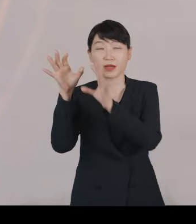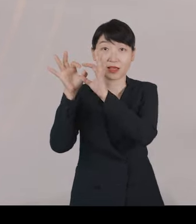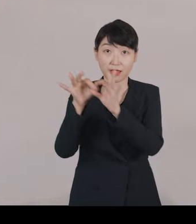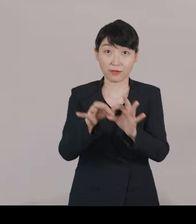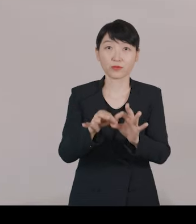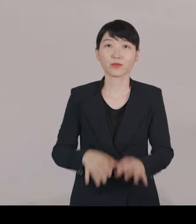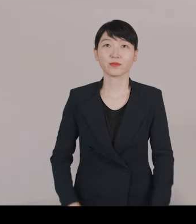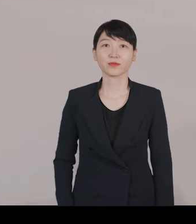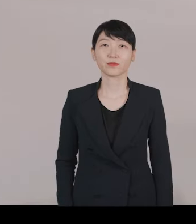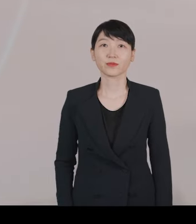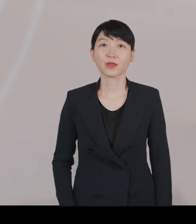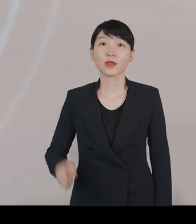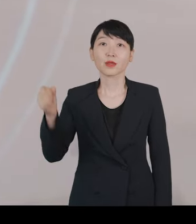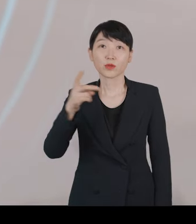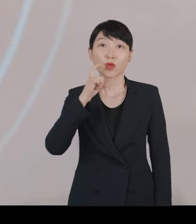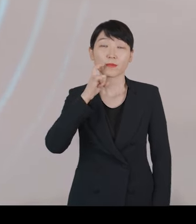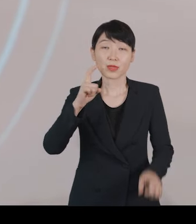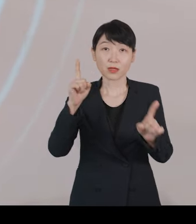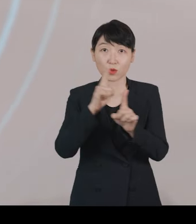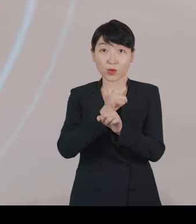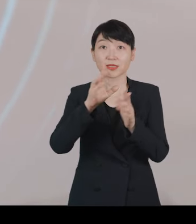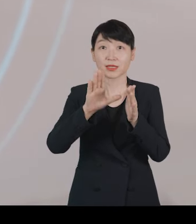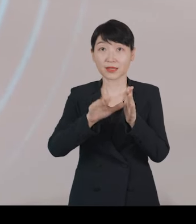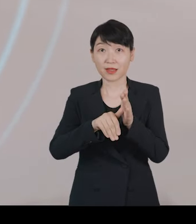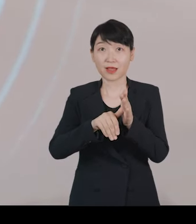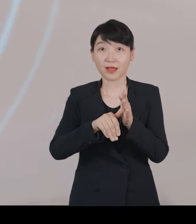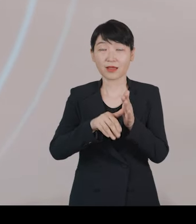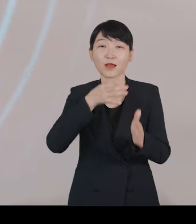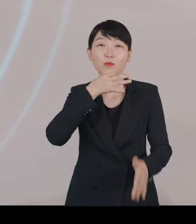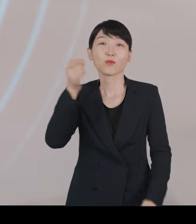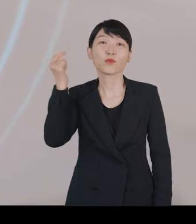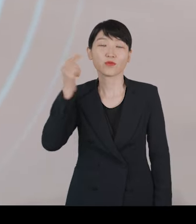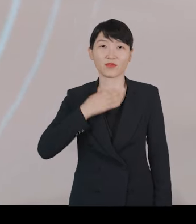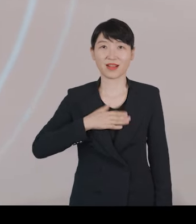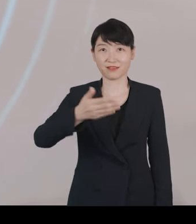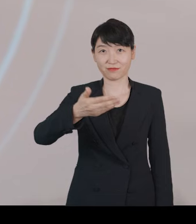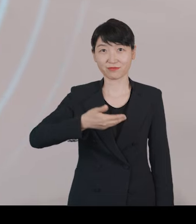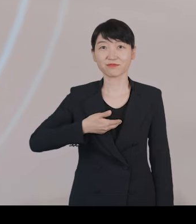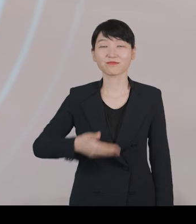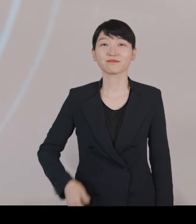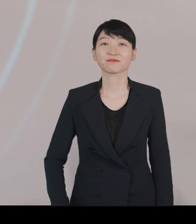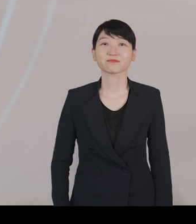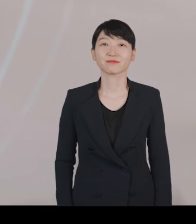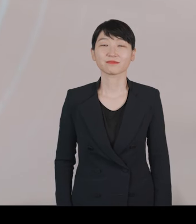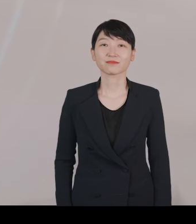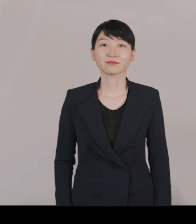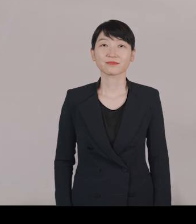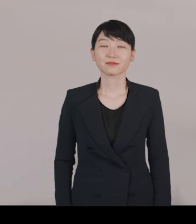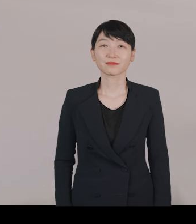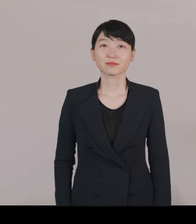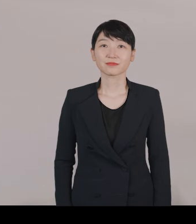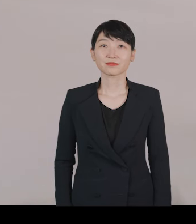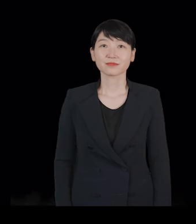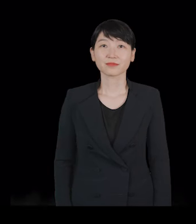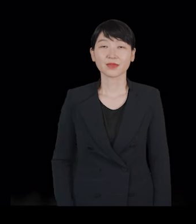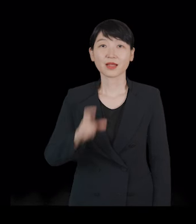발생합니다. 기능은 물론 배터리 교체 시기까지 자동으로 음성 안내를 해주는 것이 특징입니다.